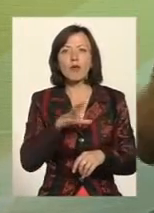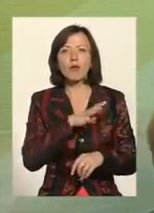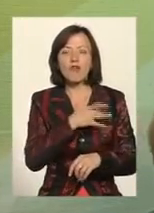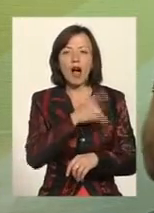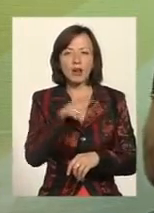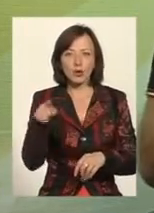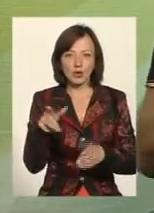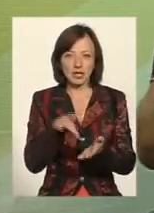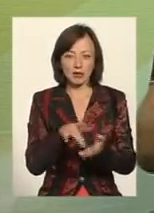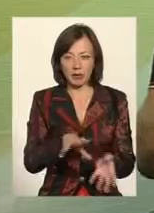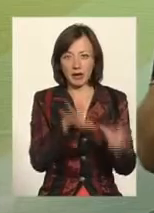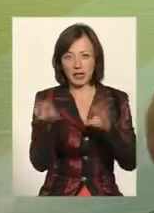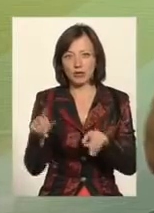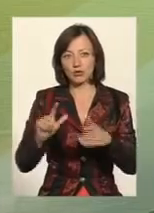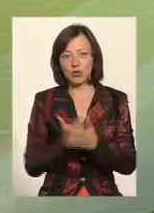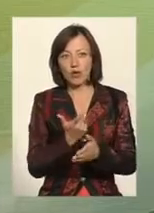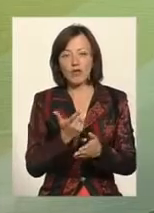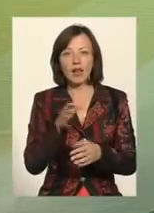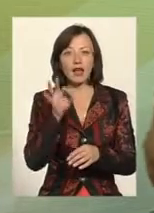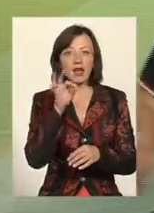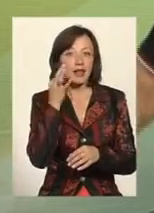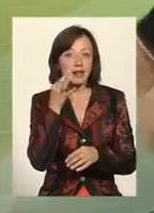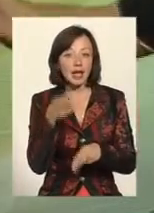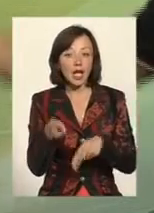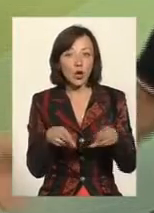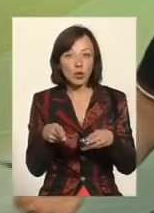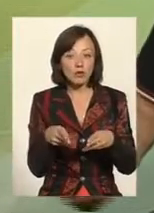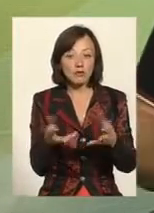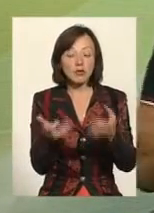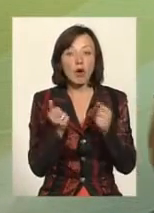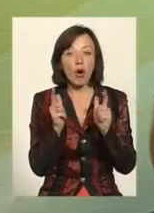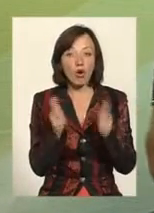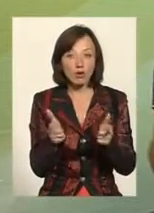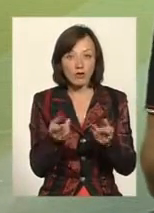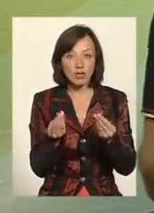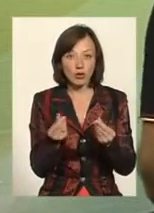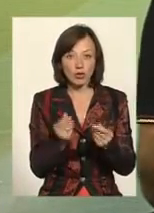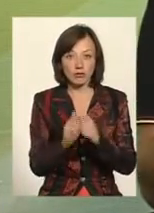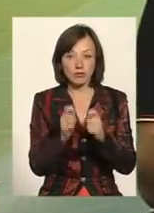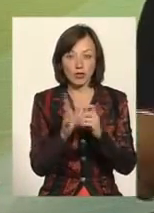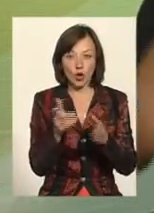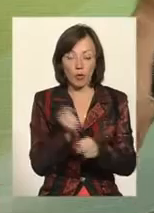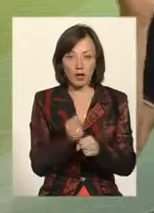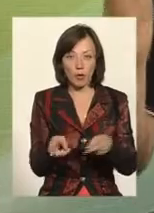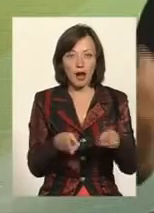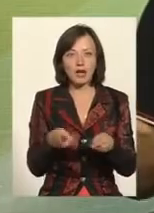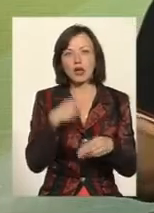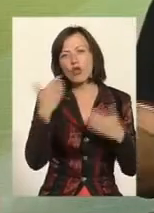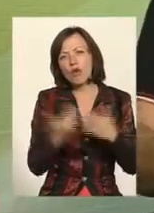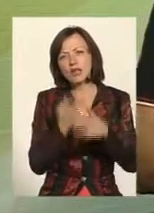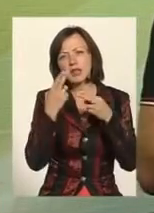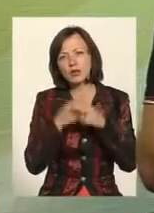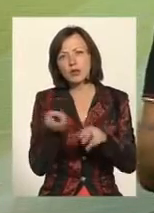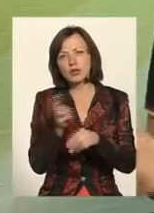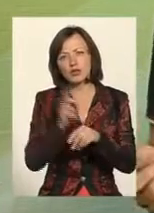бо хочу сюди перенести? Це знов якийсь хитрий хірург. Візьме все це готове і вже за гроші буде робити. А нам скажемо, так це ж новітні технології,